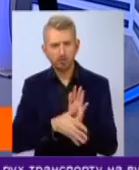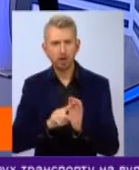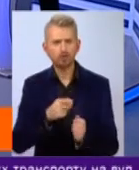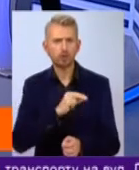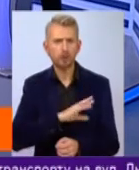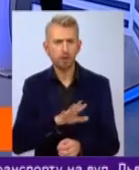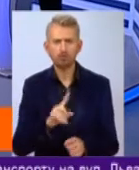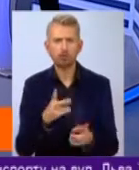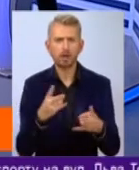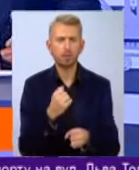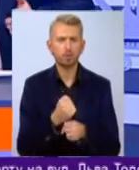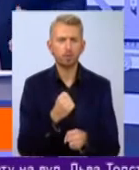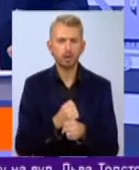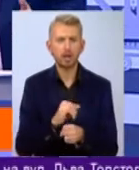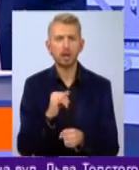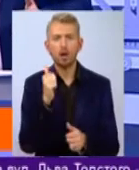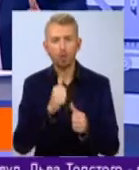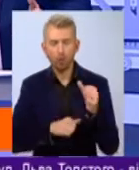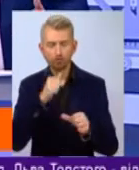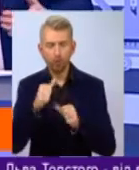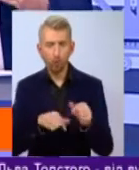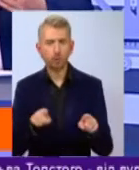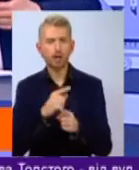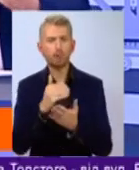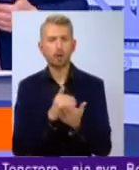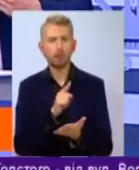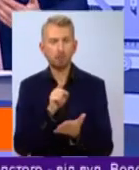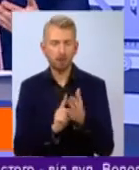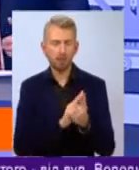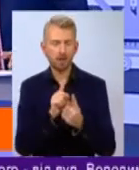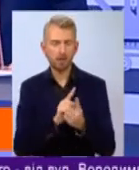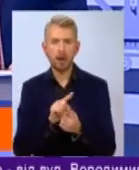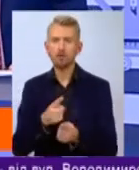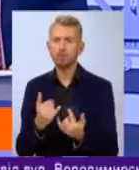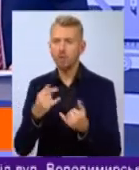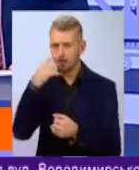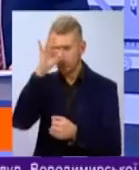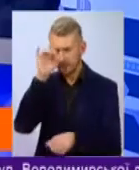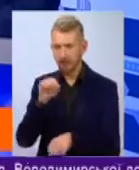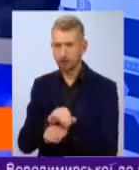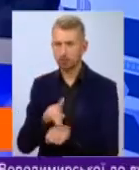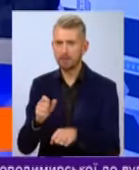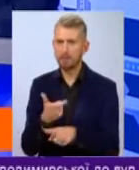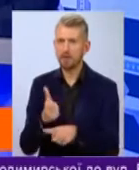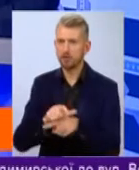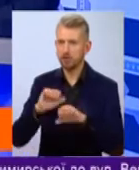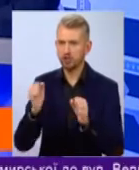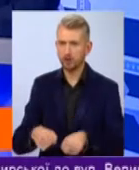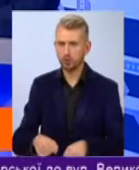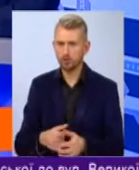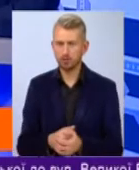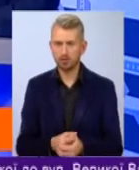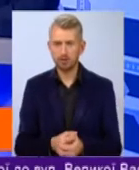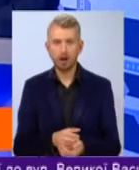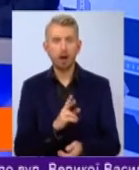не працюють, що треба зробити. І кожного року така програма має переглядатися. Чому зараз поліцейські не зупиняють за перевищення швидкості? Ну, а